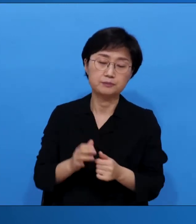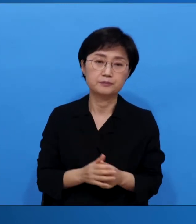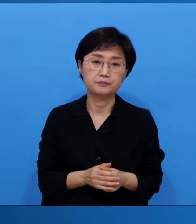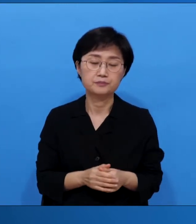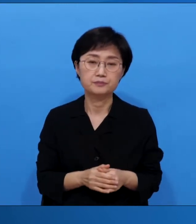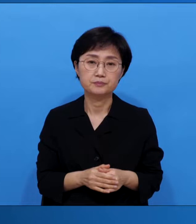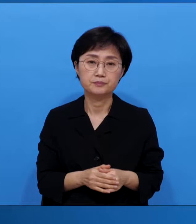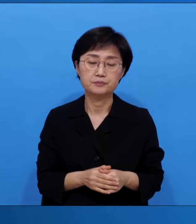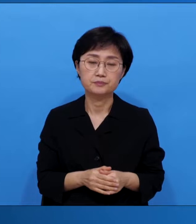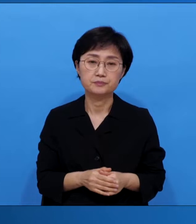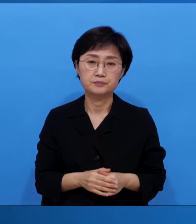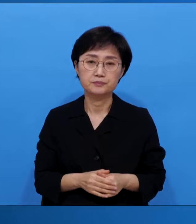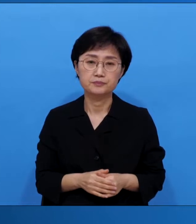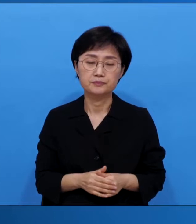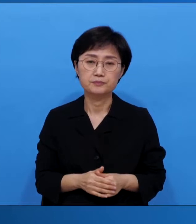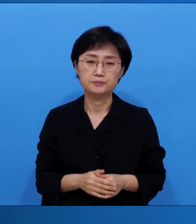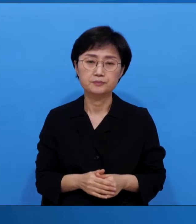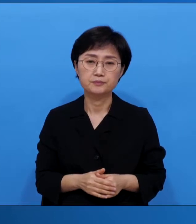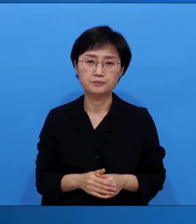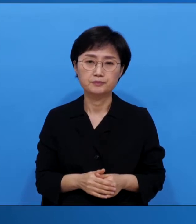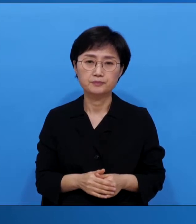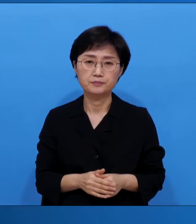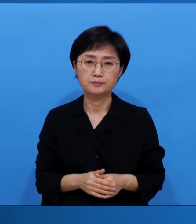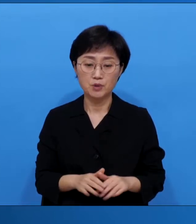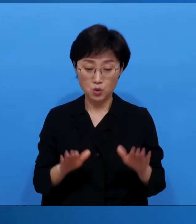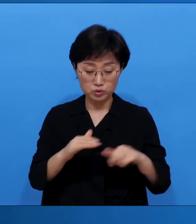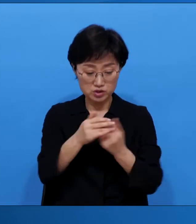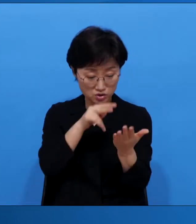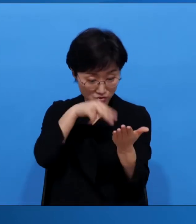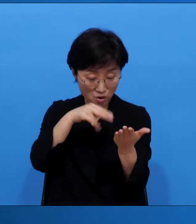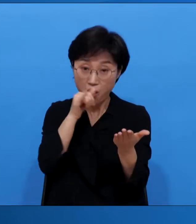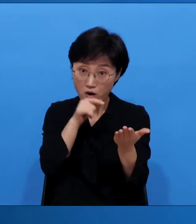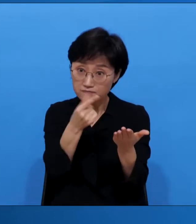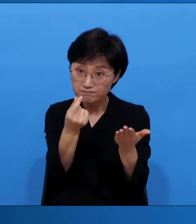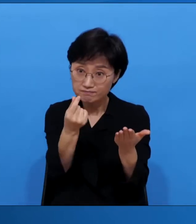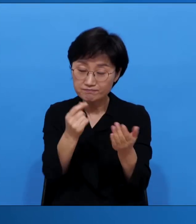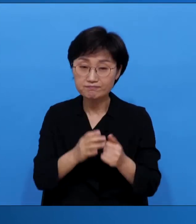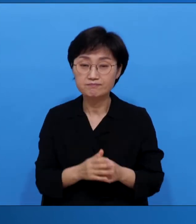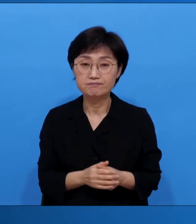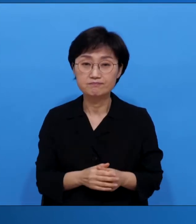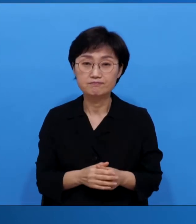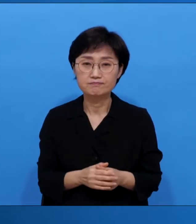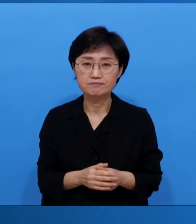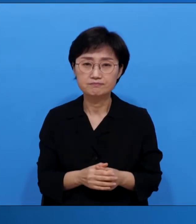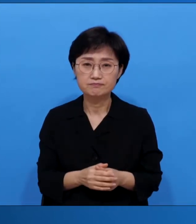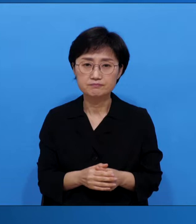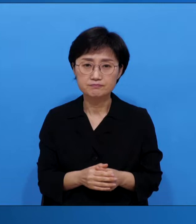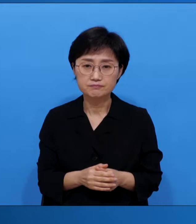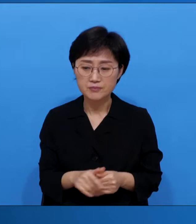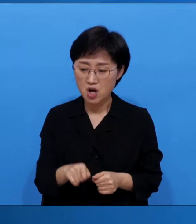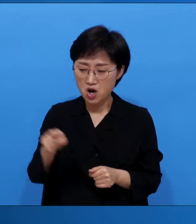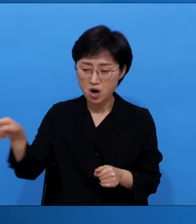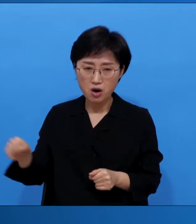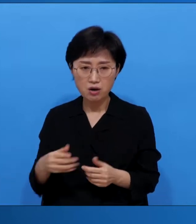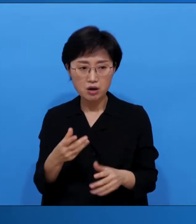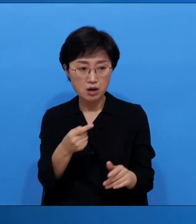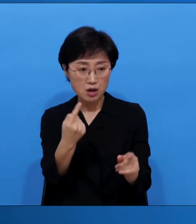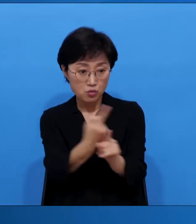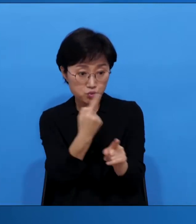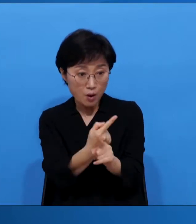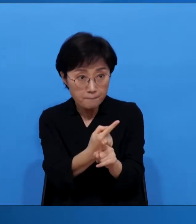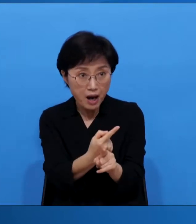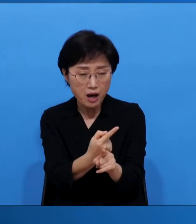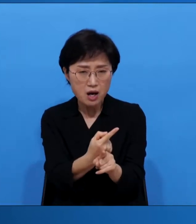saying, how amazing is this? Can this be the son of David? 오늘 본문에 그랬죠. That's what it says in today's passage. 막 깜짝 놀라면서 다윗의